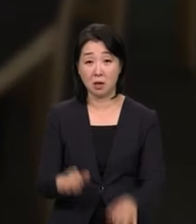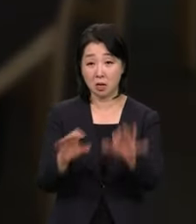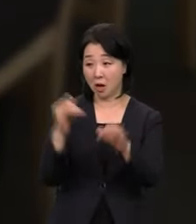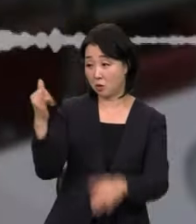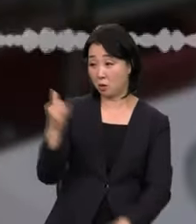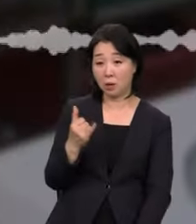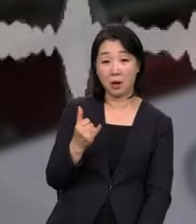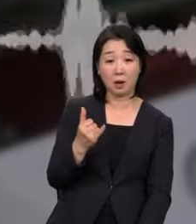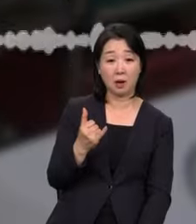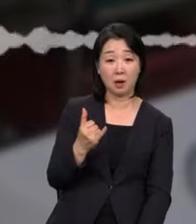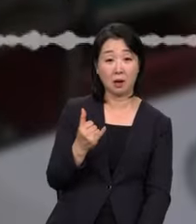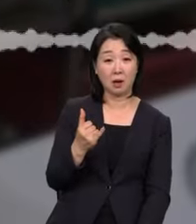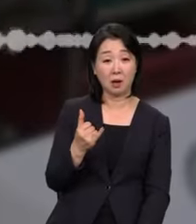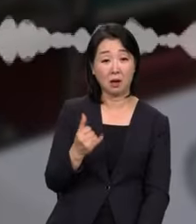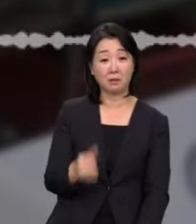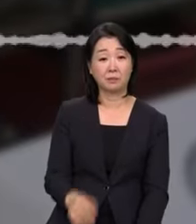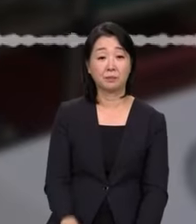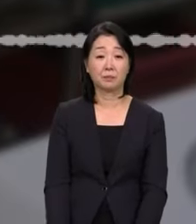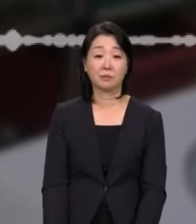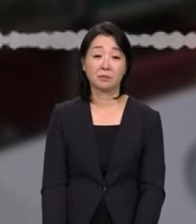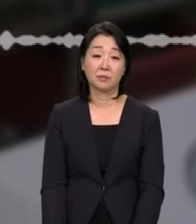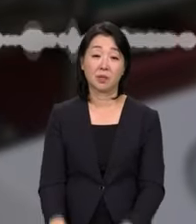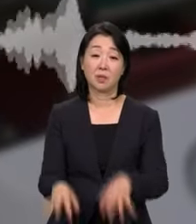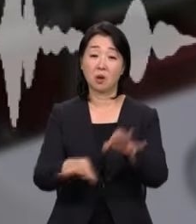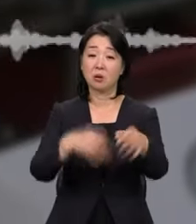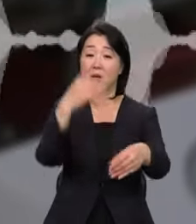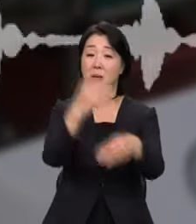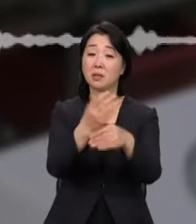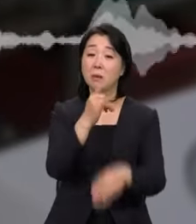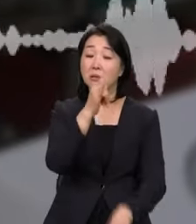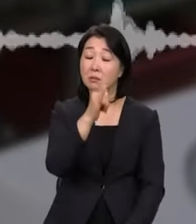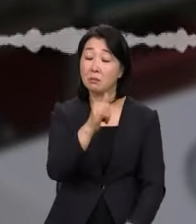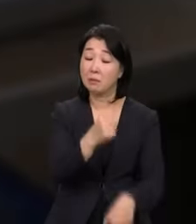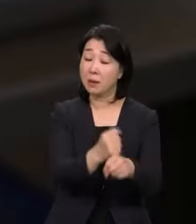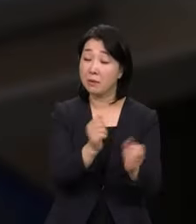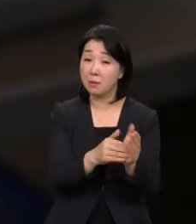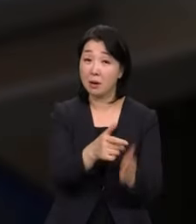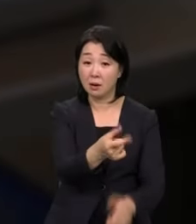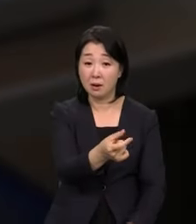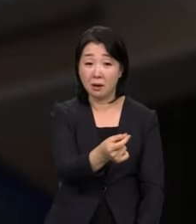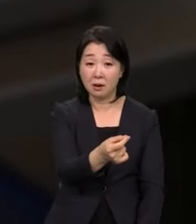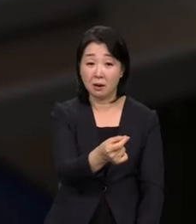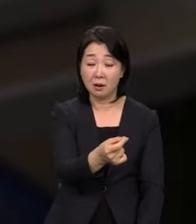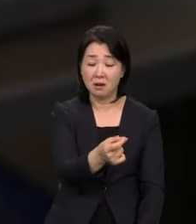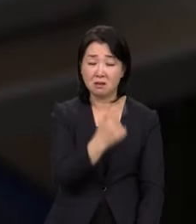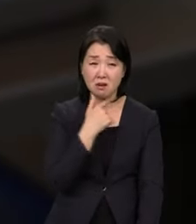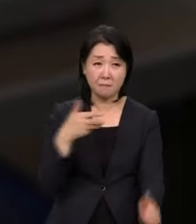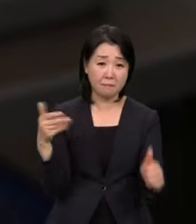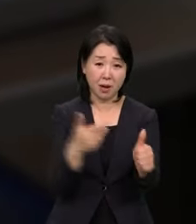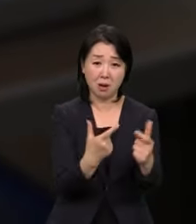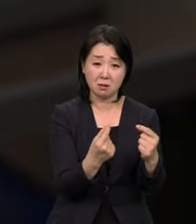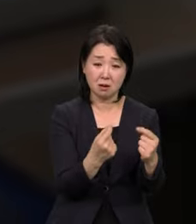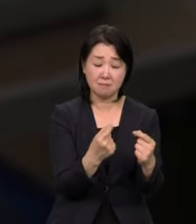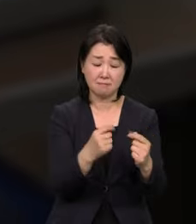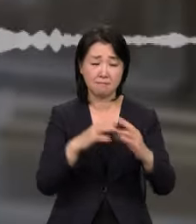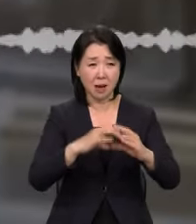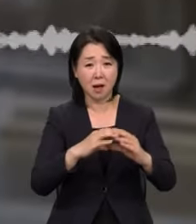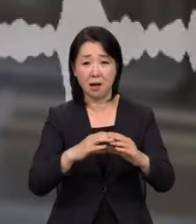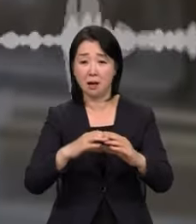전화. 영업장 폐쇄까지 갈 수 있는 상황까지 만드셨네요. 은근한 협박, 위압적인